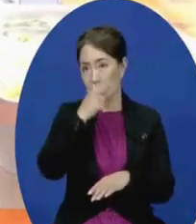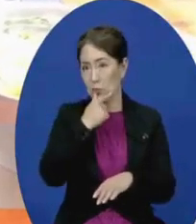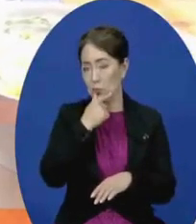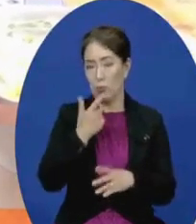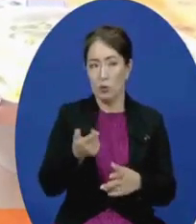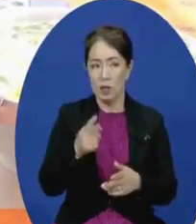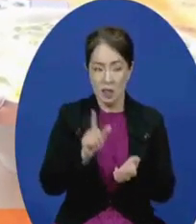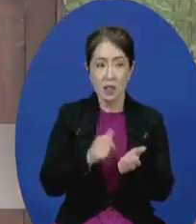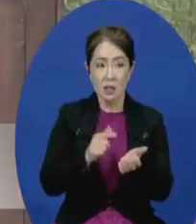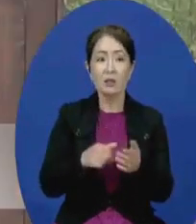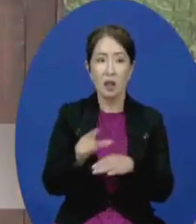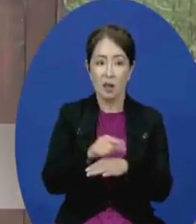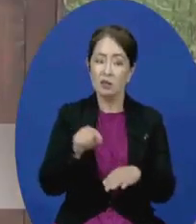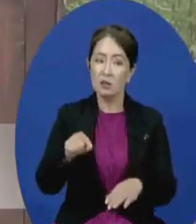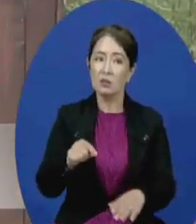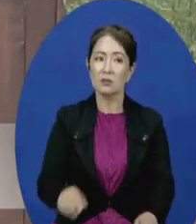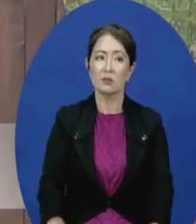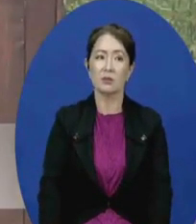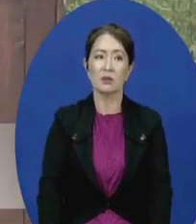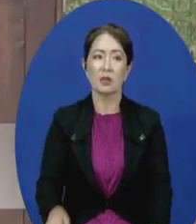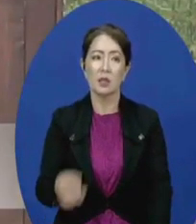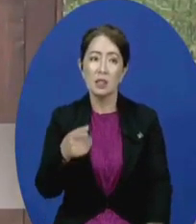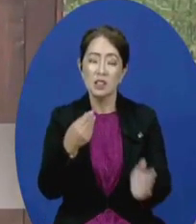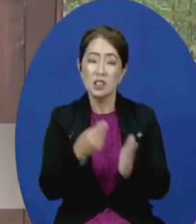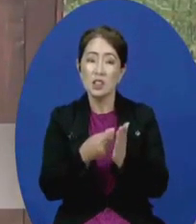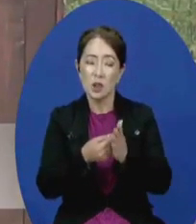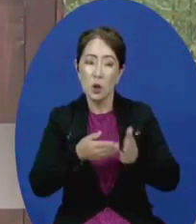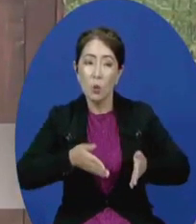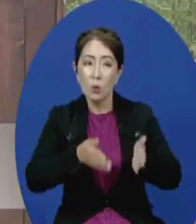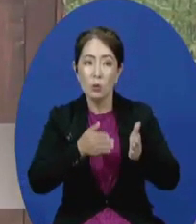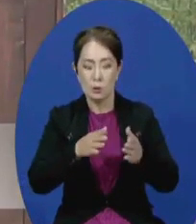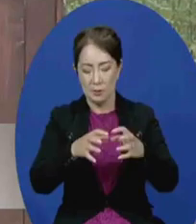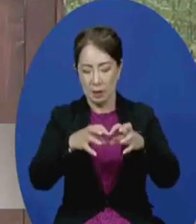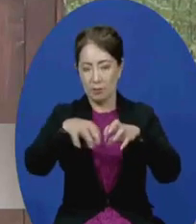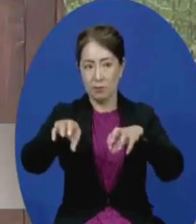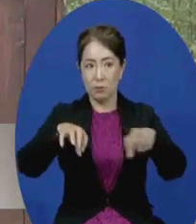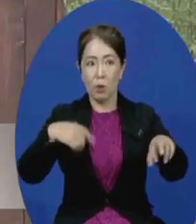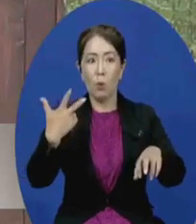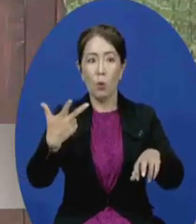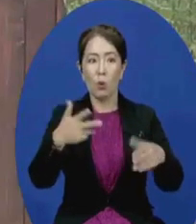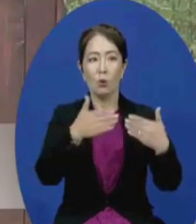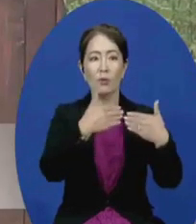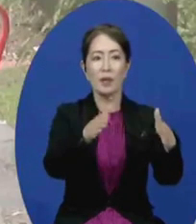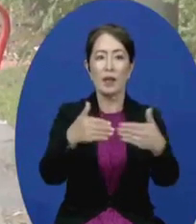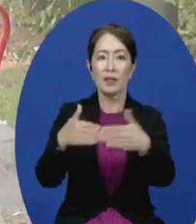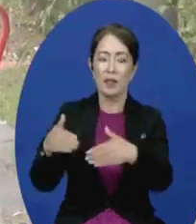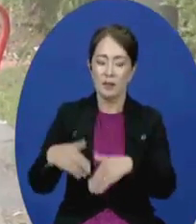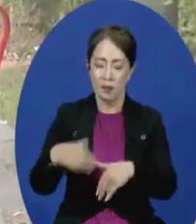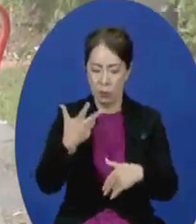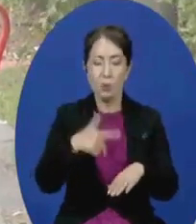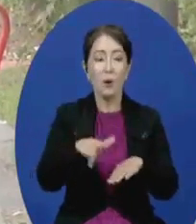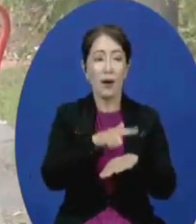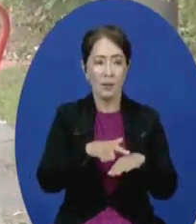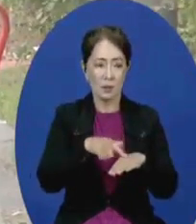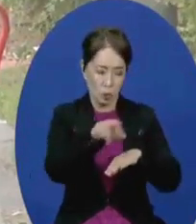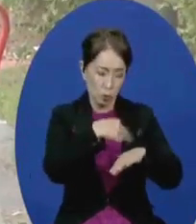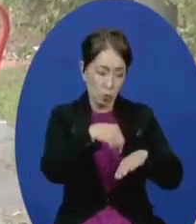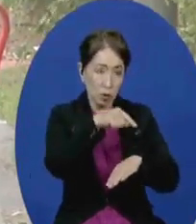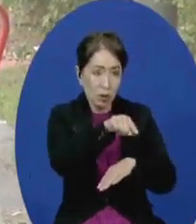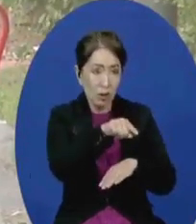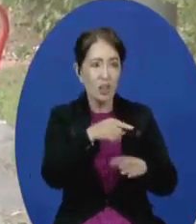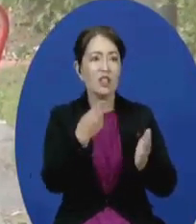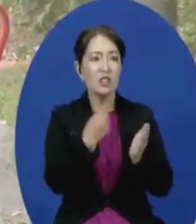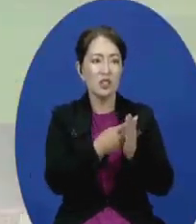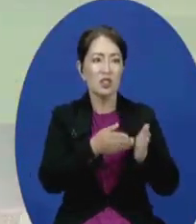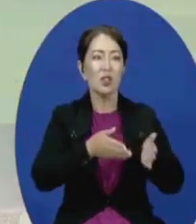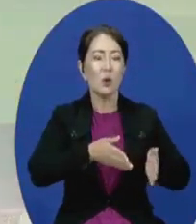дээ. Маш хэрэгтэй гэж бодчих. Яг ийм жижиг гудамжийг ойрын хугацаанд 3 байршилд нэмж нээхээр болсон байна. Цаашдаа дүүрэг бүрийг жижиг